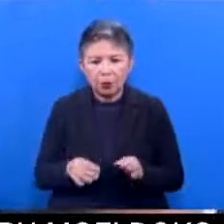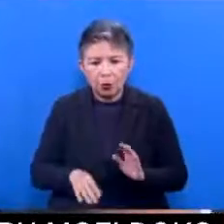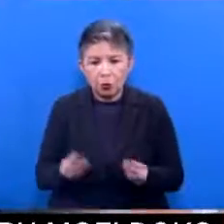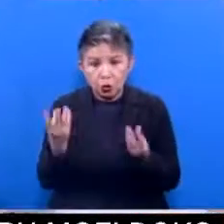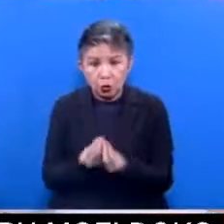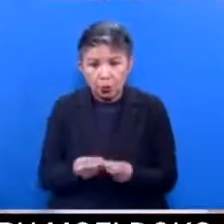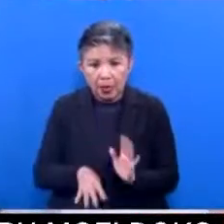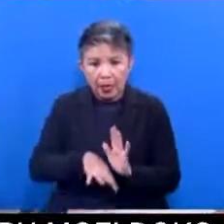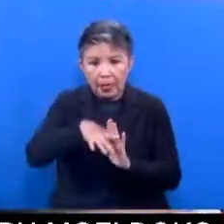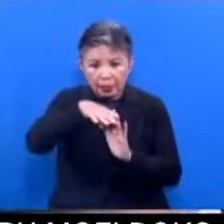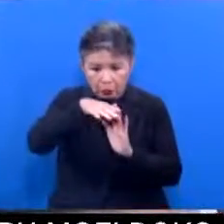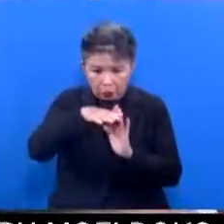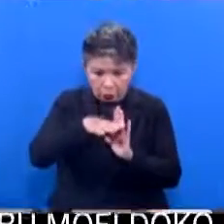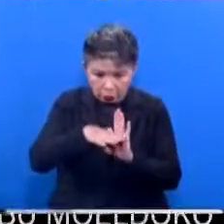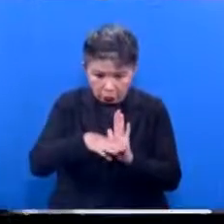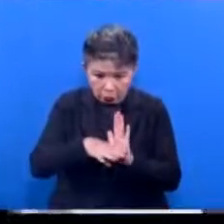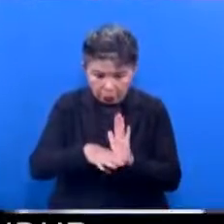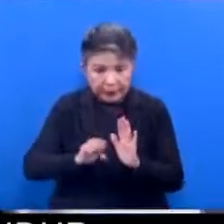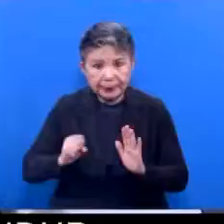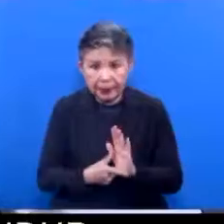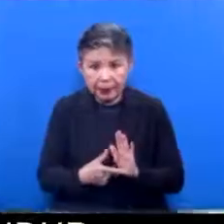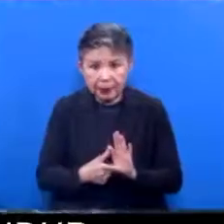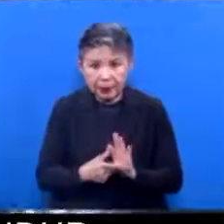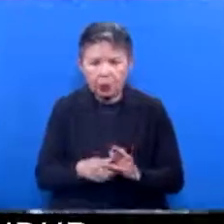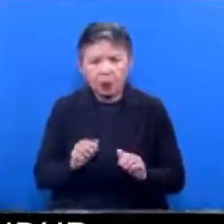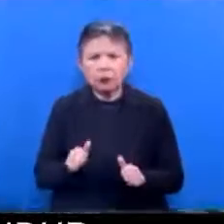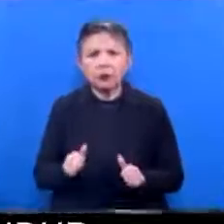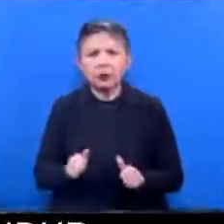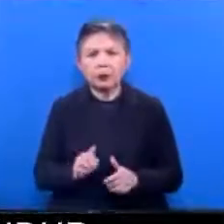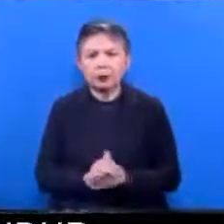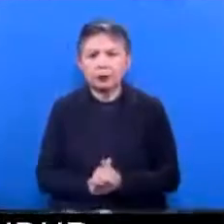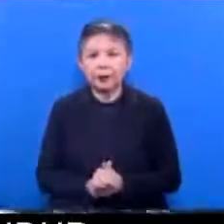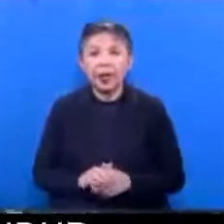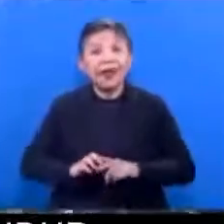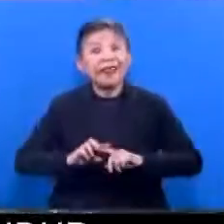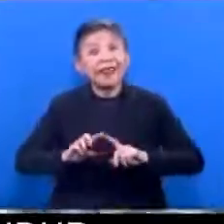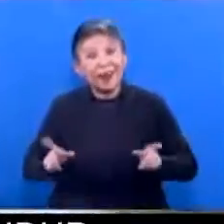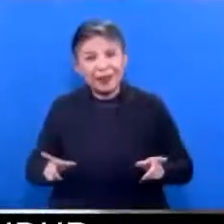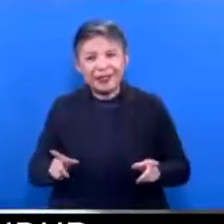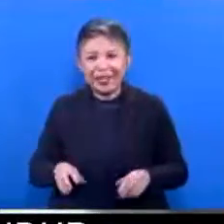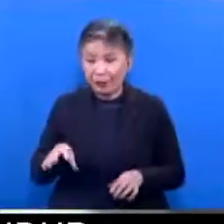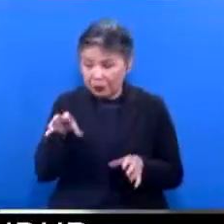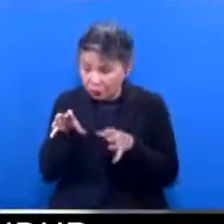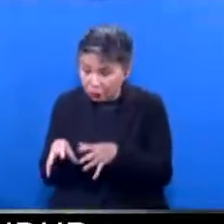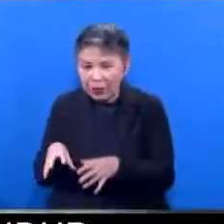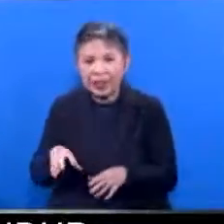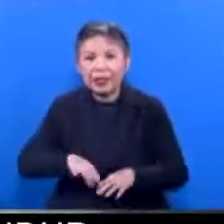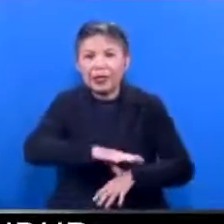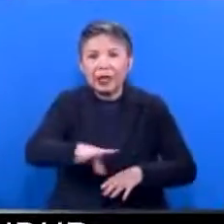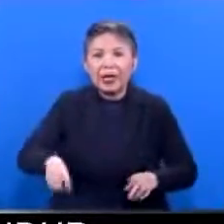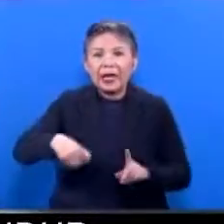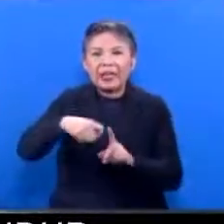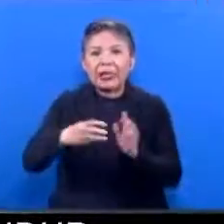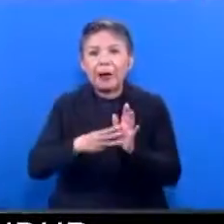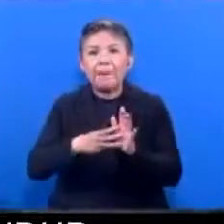yang turun dalam waktu yang amat singkat itu ekstrim. Namun di salah satu sudut ibu kota, tepatnya di wilayah